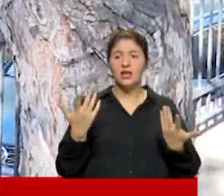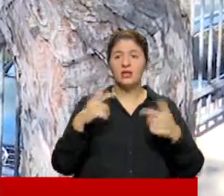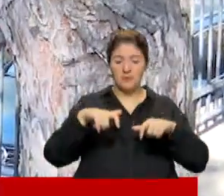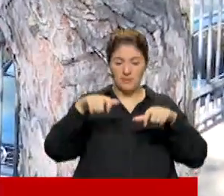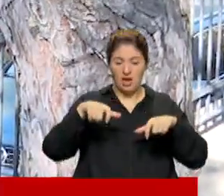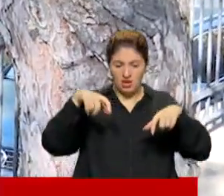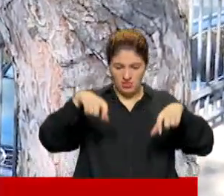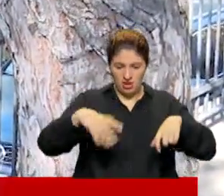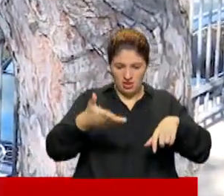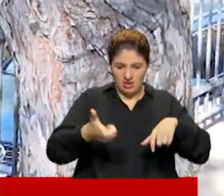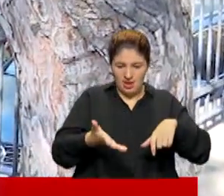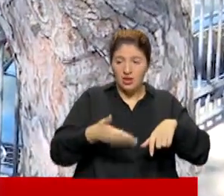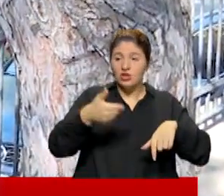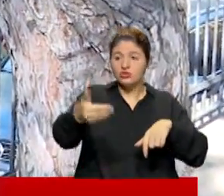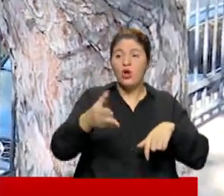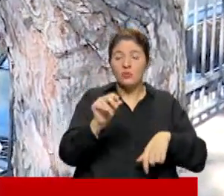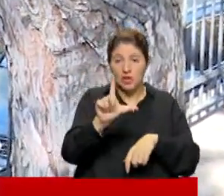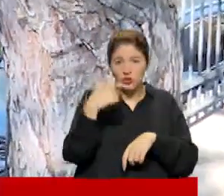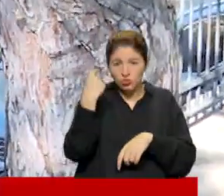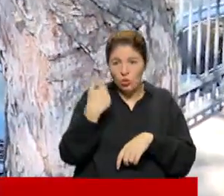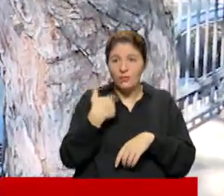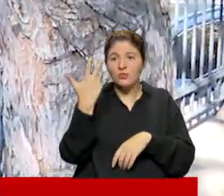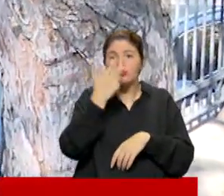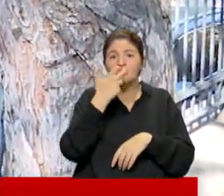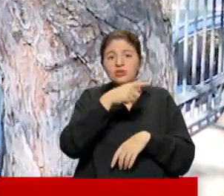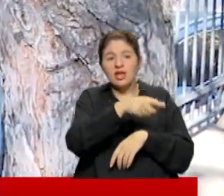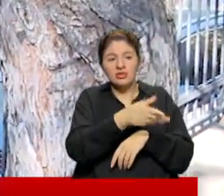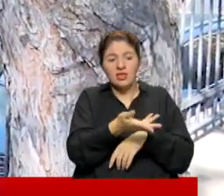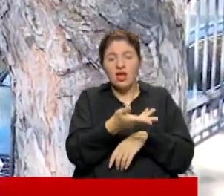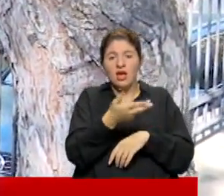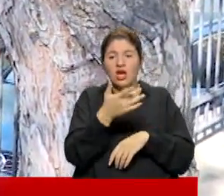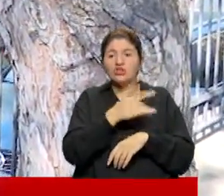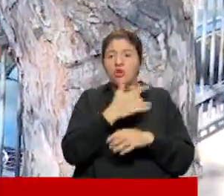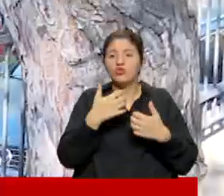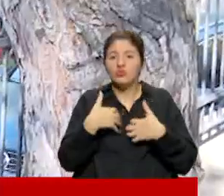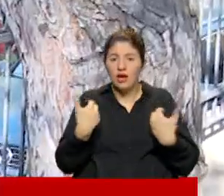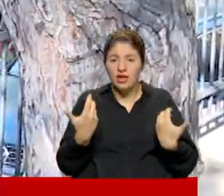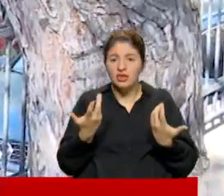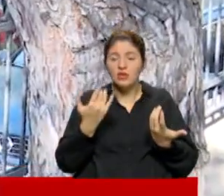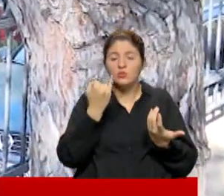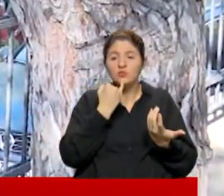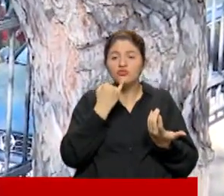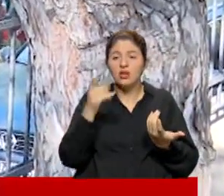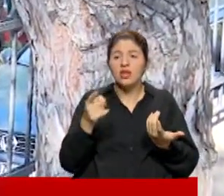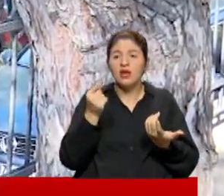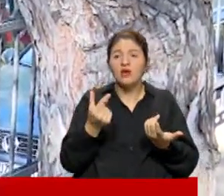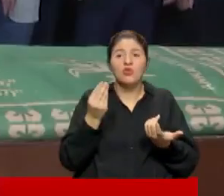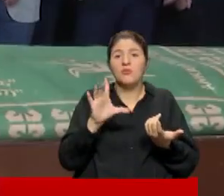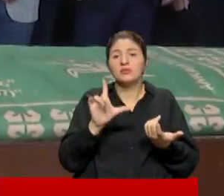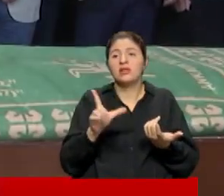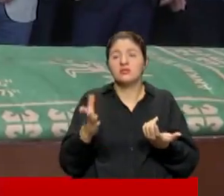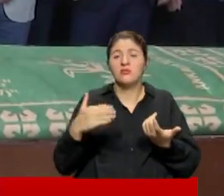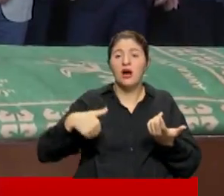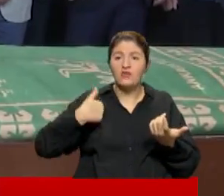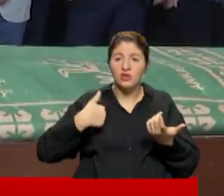mekanın dışında da Olmalı Olmalı diye düşünüyorum yani müzisyenin Can güvenliği Müşterilerden daha az olmamalı